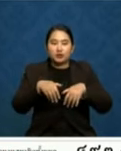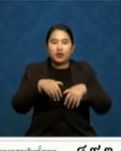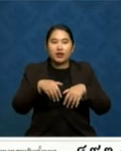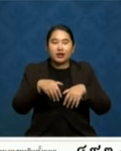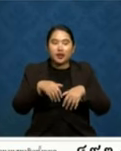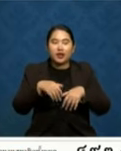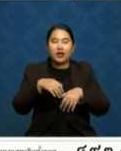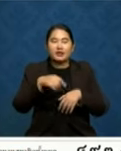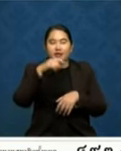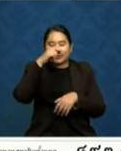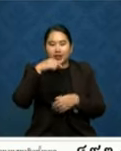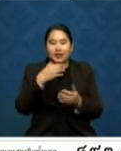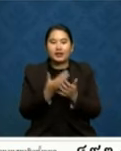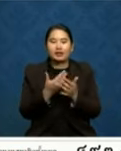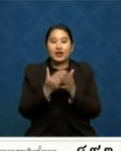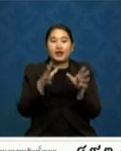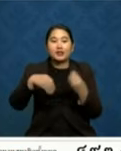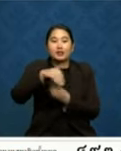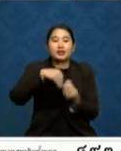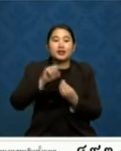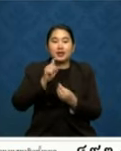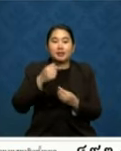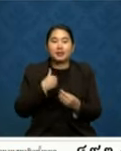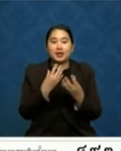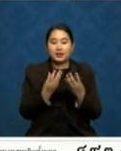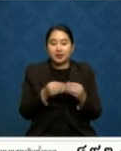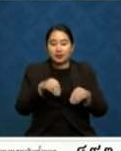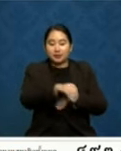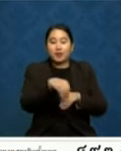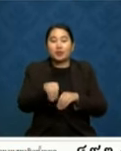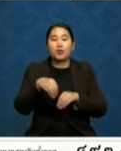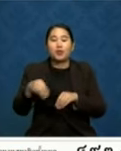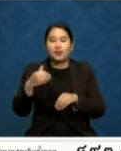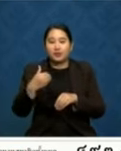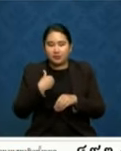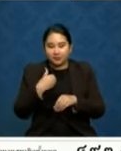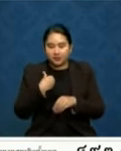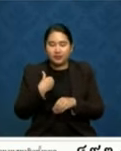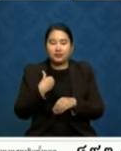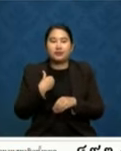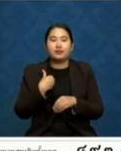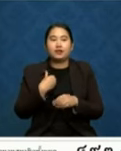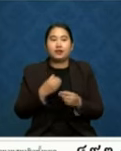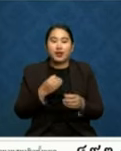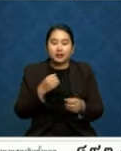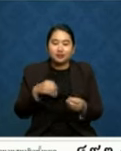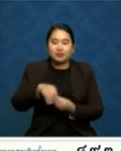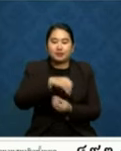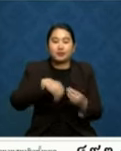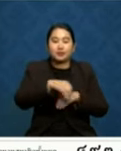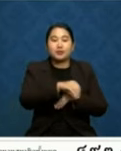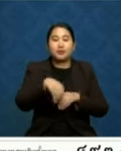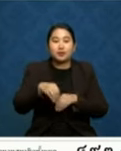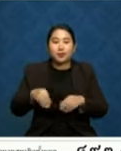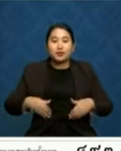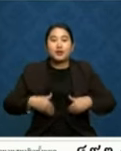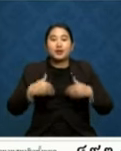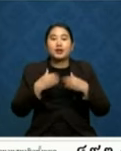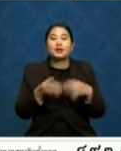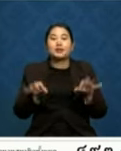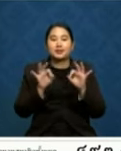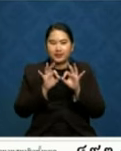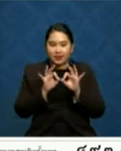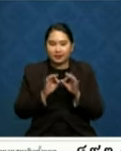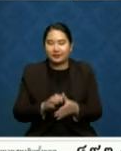ารถสร้างรายได้และเศรษฐกิจได้ครับเขามีพื้นที่ทำการเพาะปลูกเขามีพื้นที่ที่จะทำมาหากินได้ปากท้องจึงเป็นเรื่องสำคั